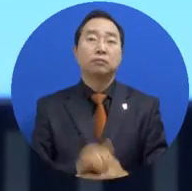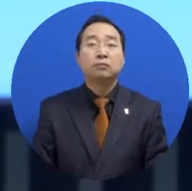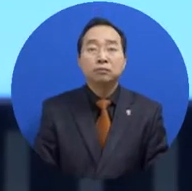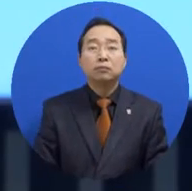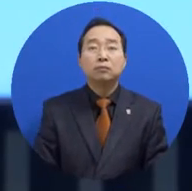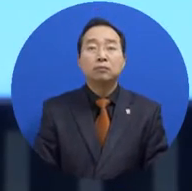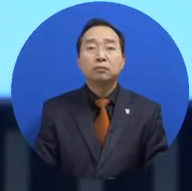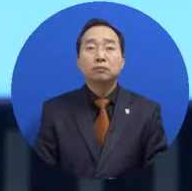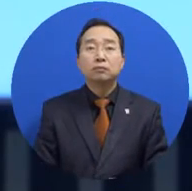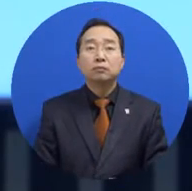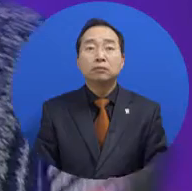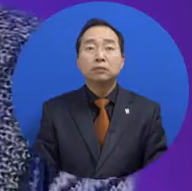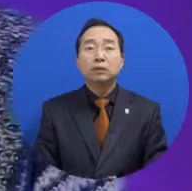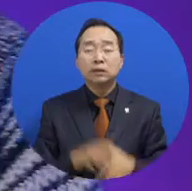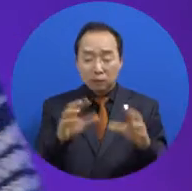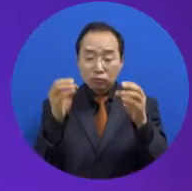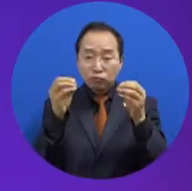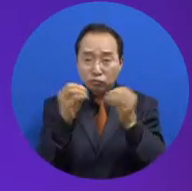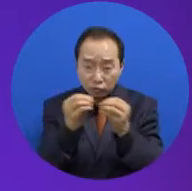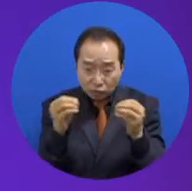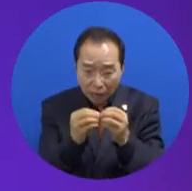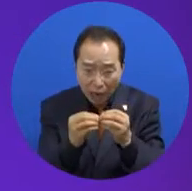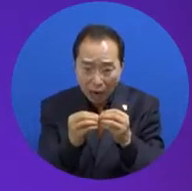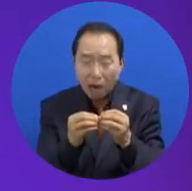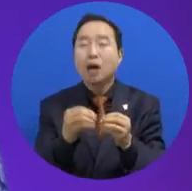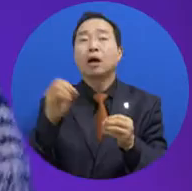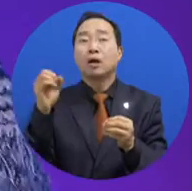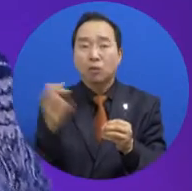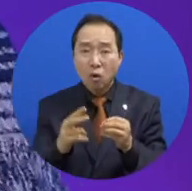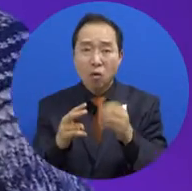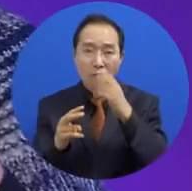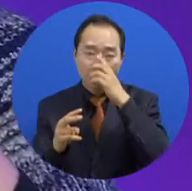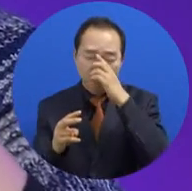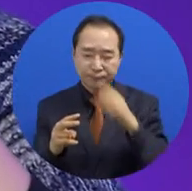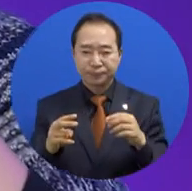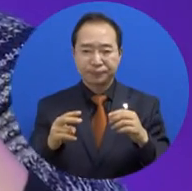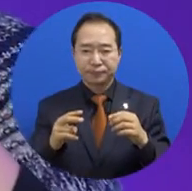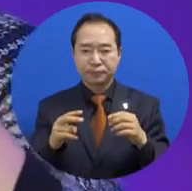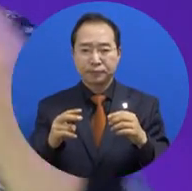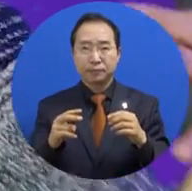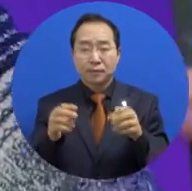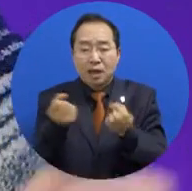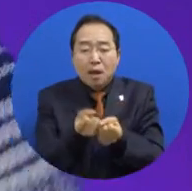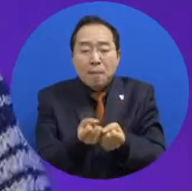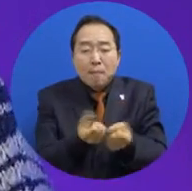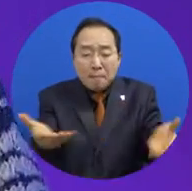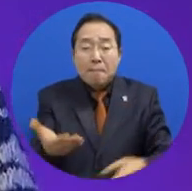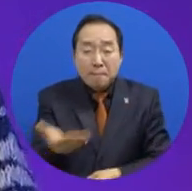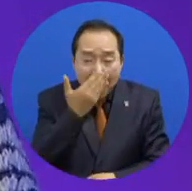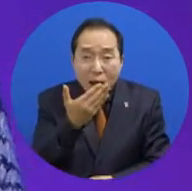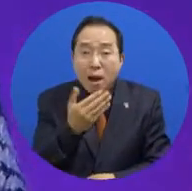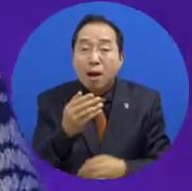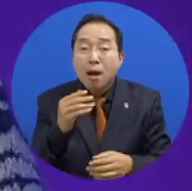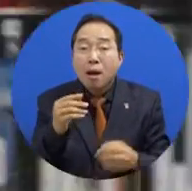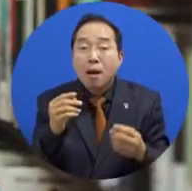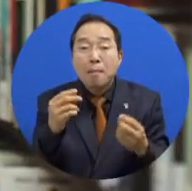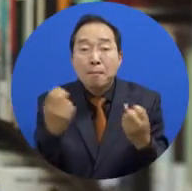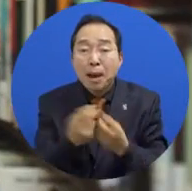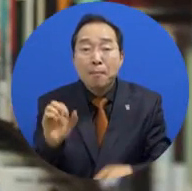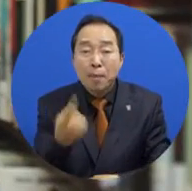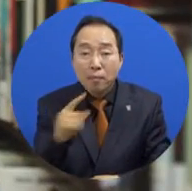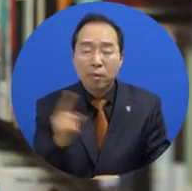고귀한 역할을 했다면 이 문자를 또 완전히 대중화할 수 있었던 건